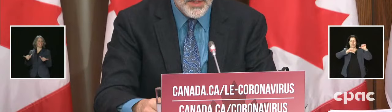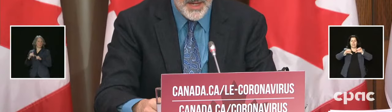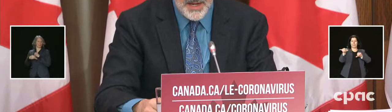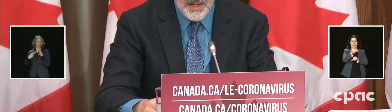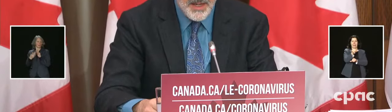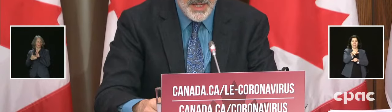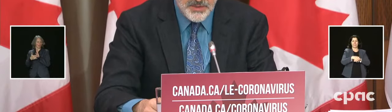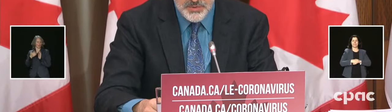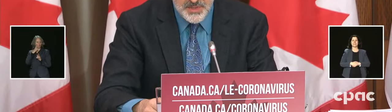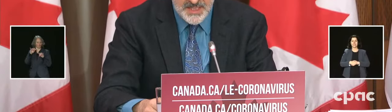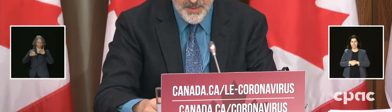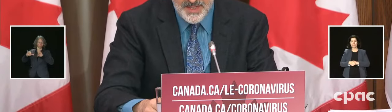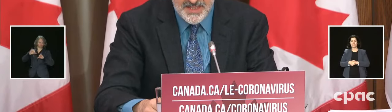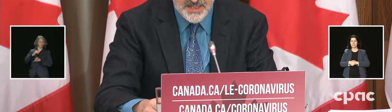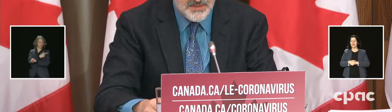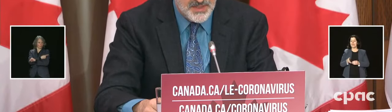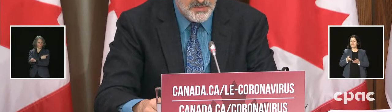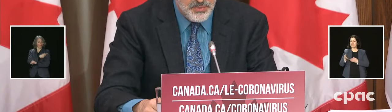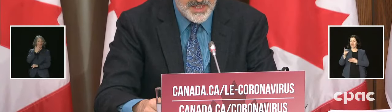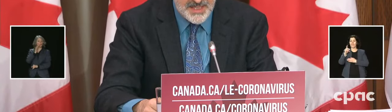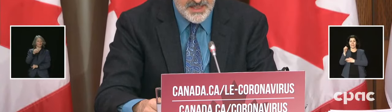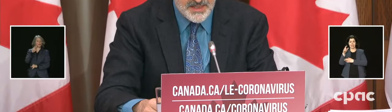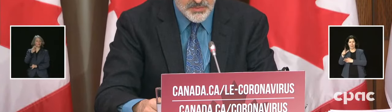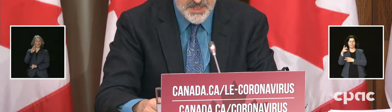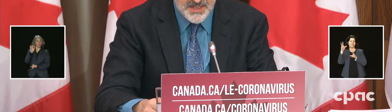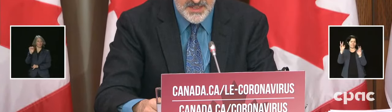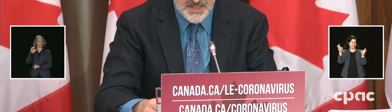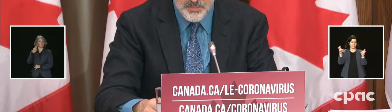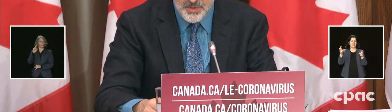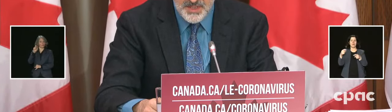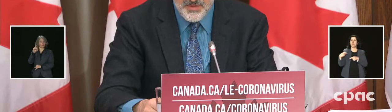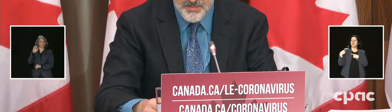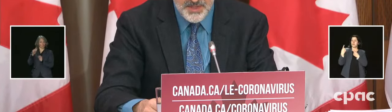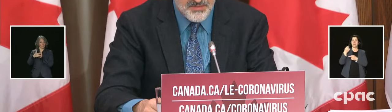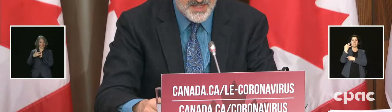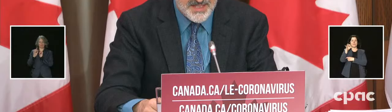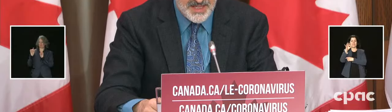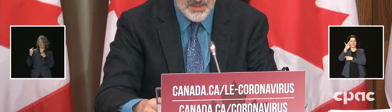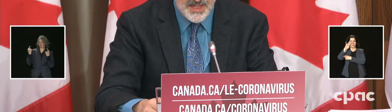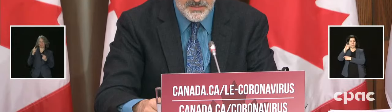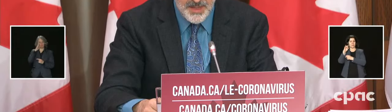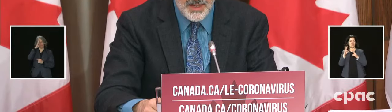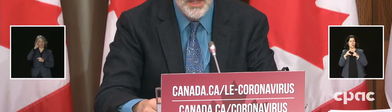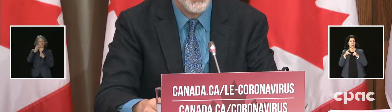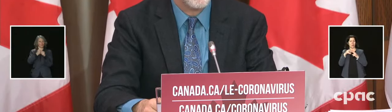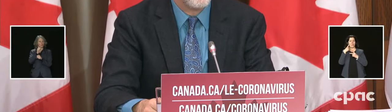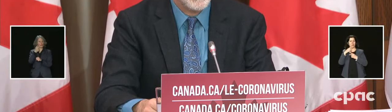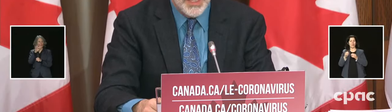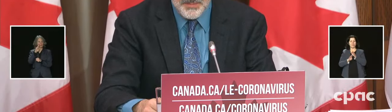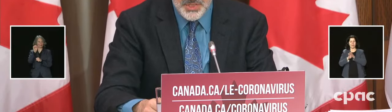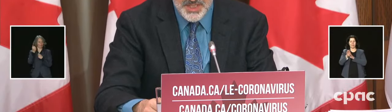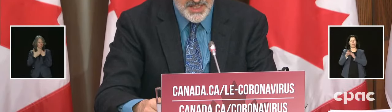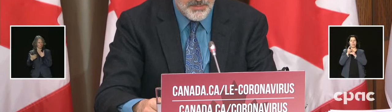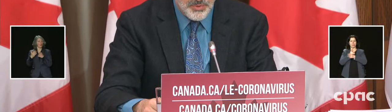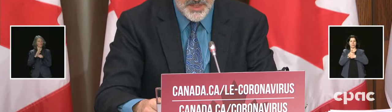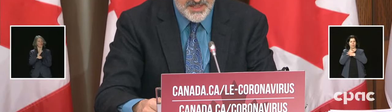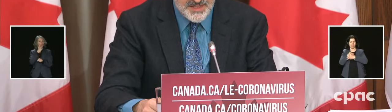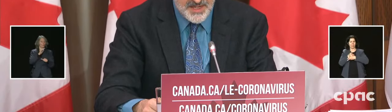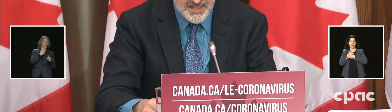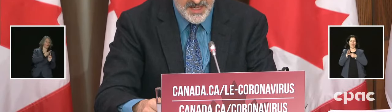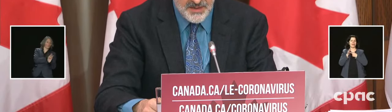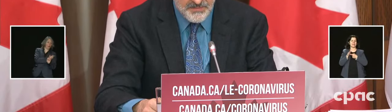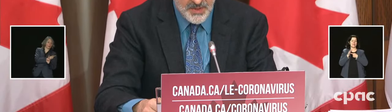vecteur viral est utilisée par les scientifiques depuis les années 70 pour le développement de vaccins et de traitements, comme la thérapie génique pour